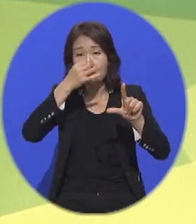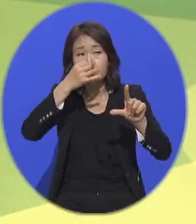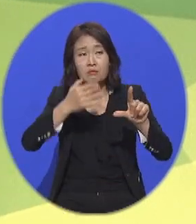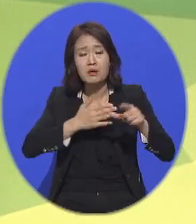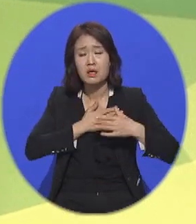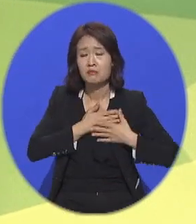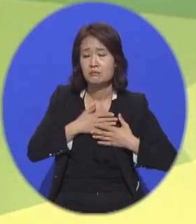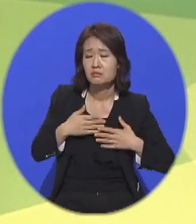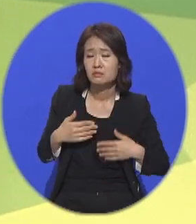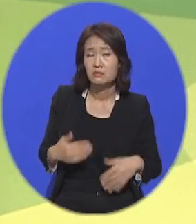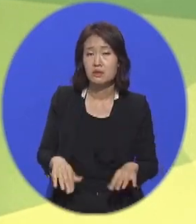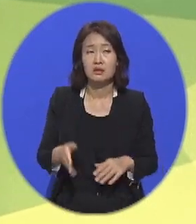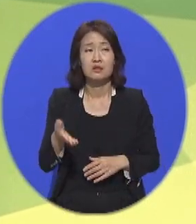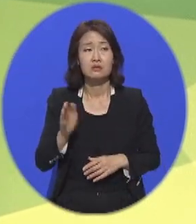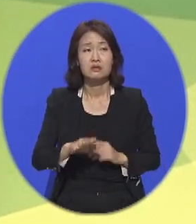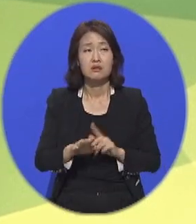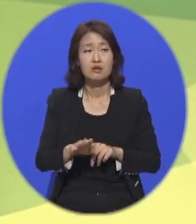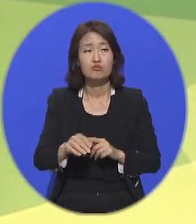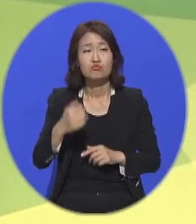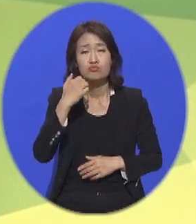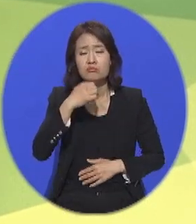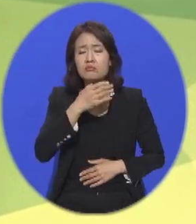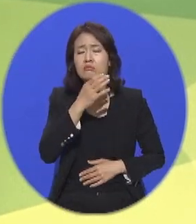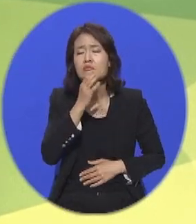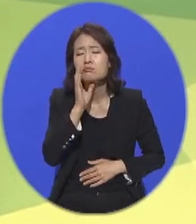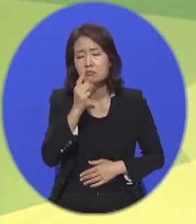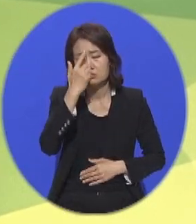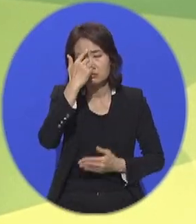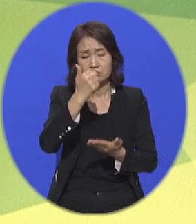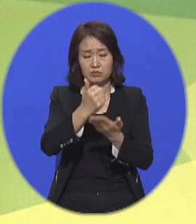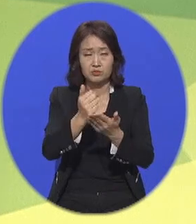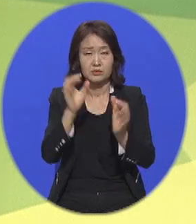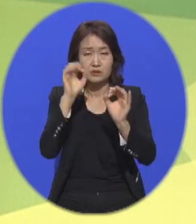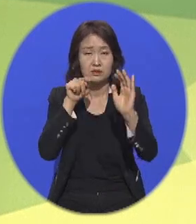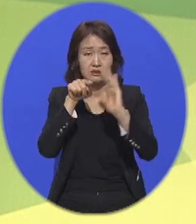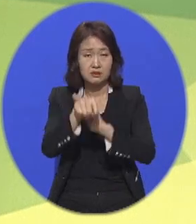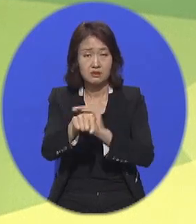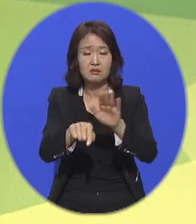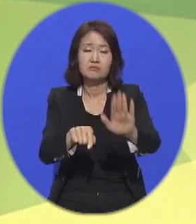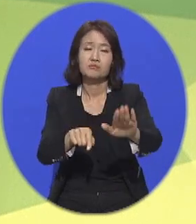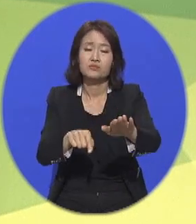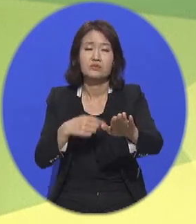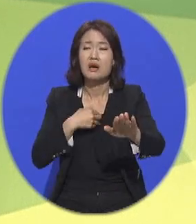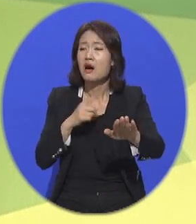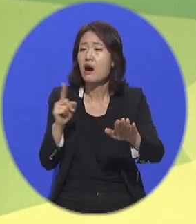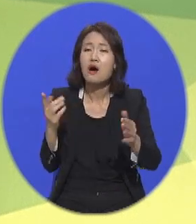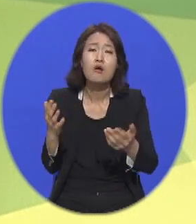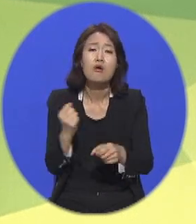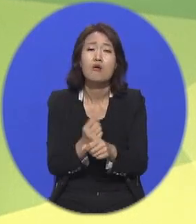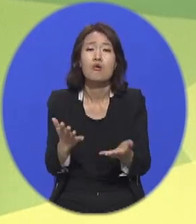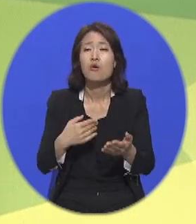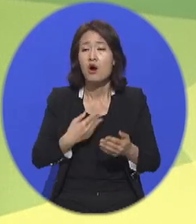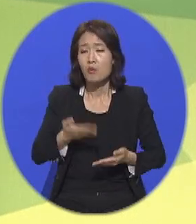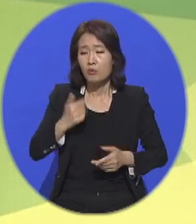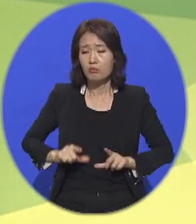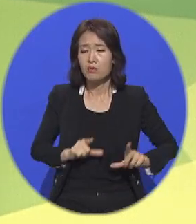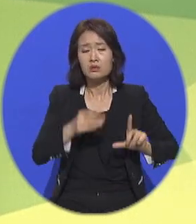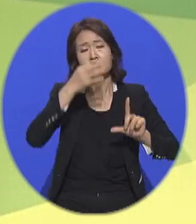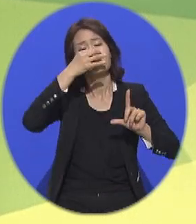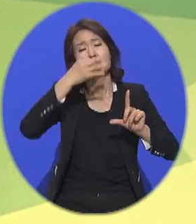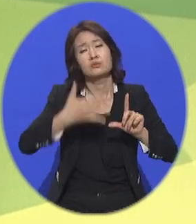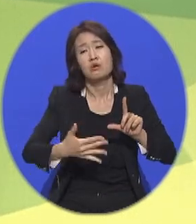힘들고 지쳐서 이제 어느 한 노승을 찾아갑니다. 예, 노승께 이야기합니다. 저는 아무것도 할 것도 없고 묵고 살기도